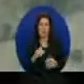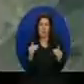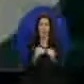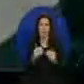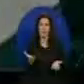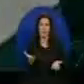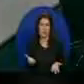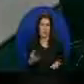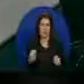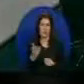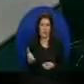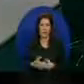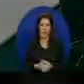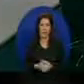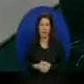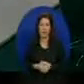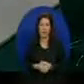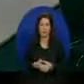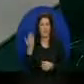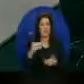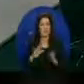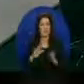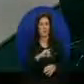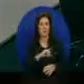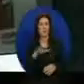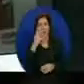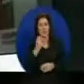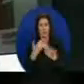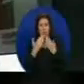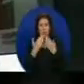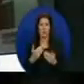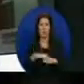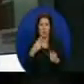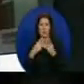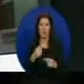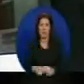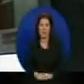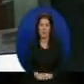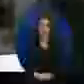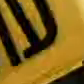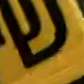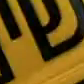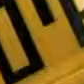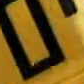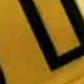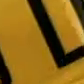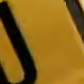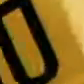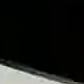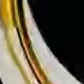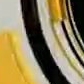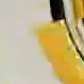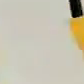מגיעה לראות דברים כאלה. כן. היה מאוד מעניין ומאוד עצוב. תודה רבה לך על השיחה הזו. תודה רבה גם לך.